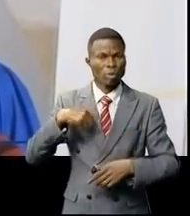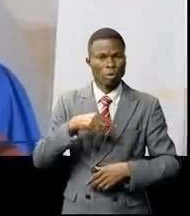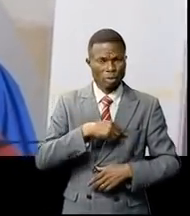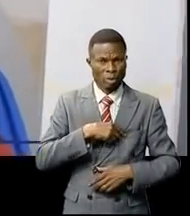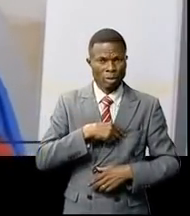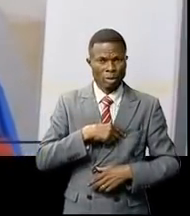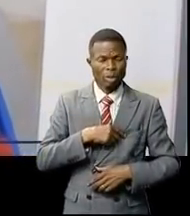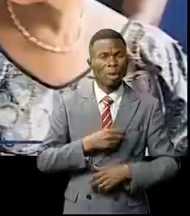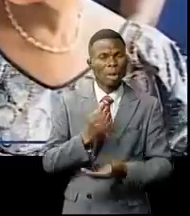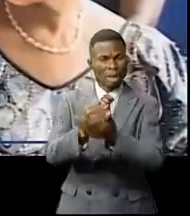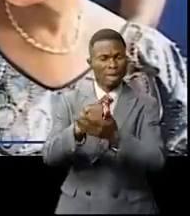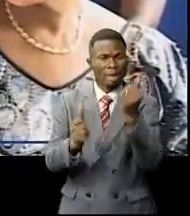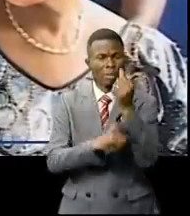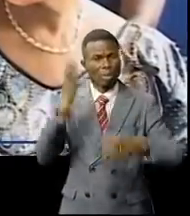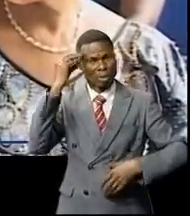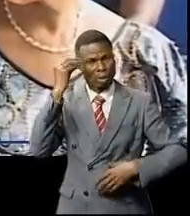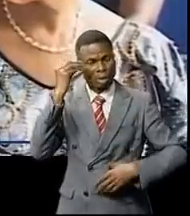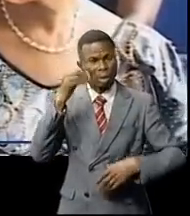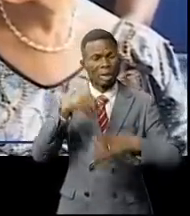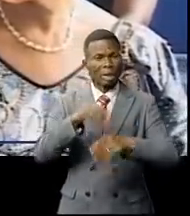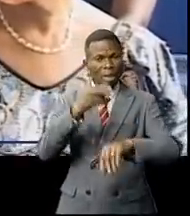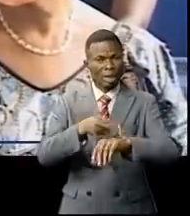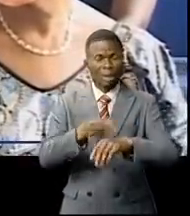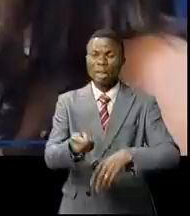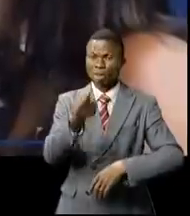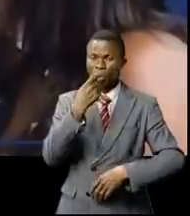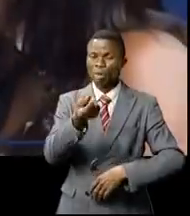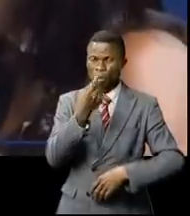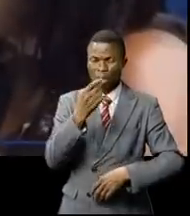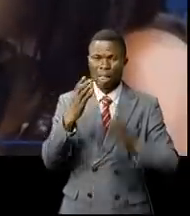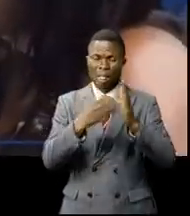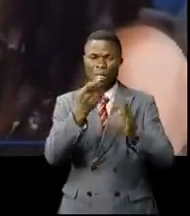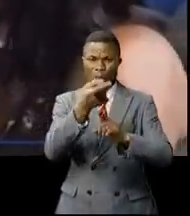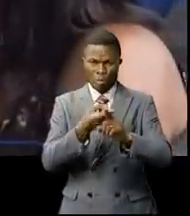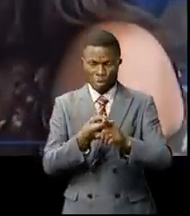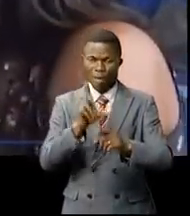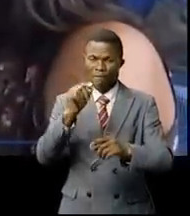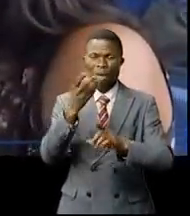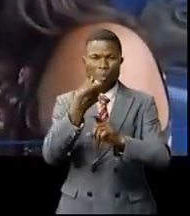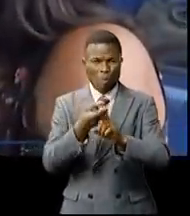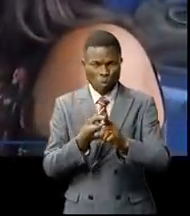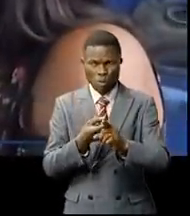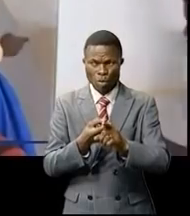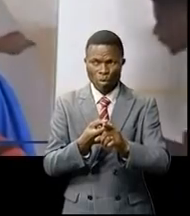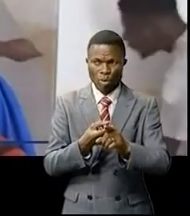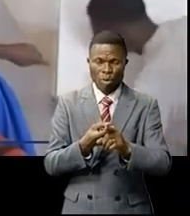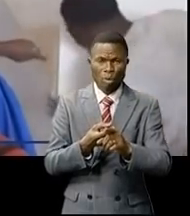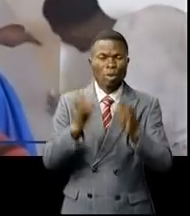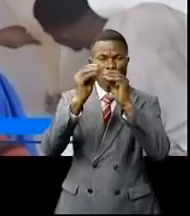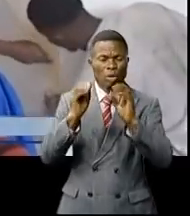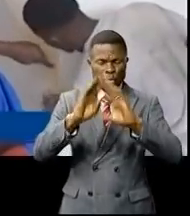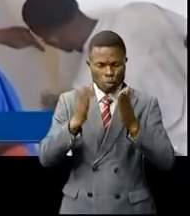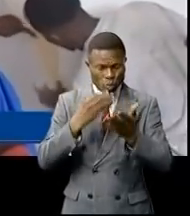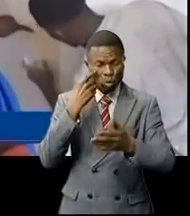assistons les malades pour que durera dix neuf mois il faut que durant ce parcours cela se passe bien